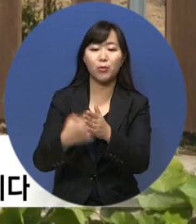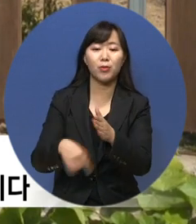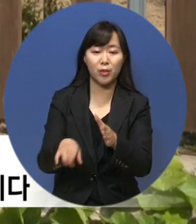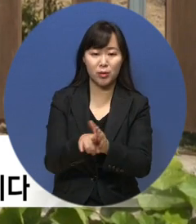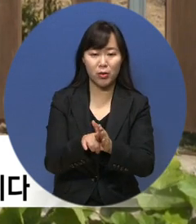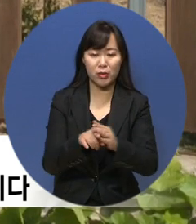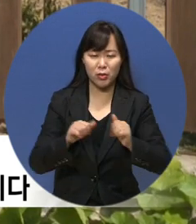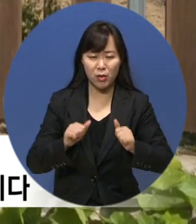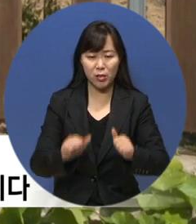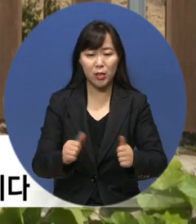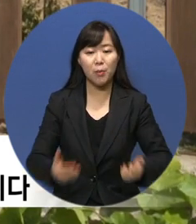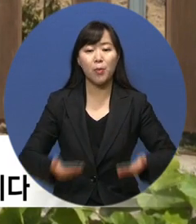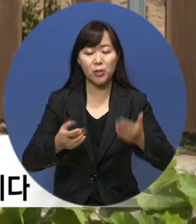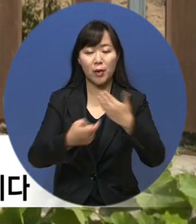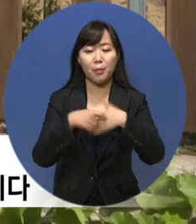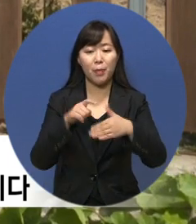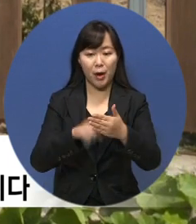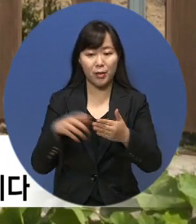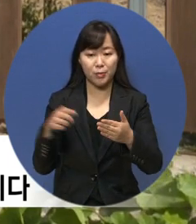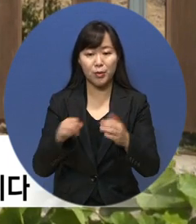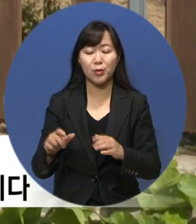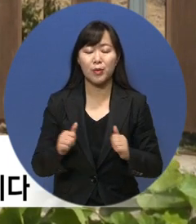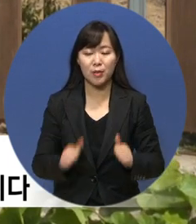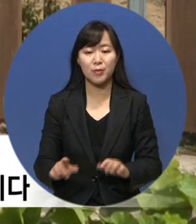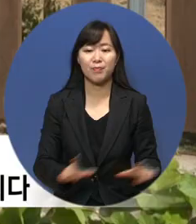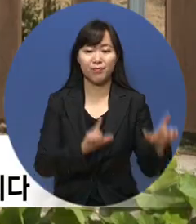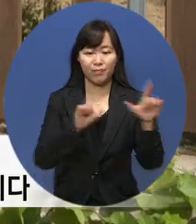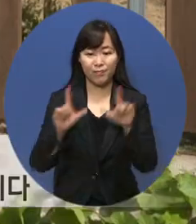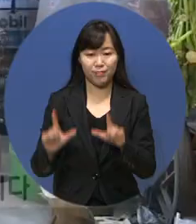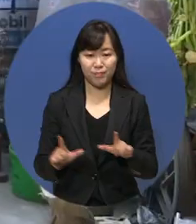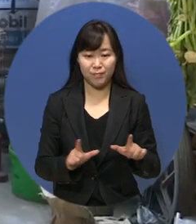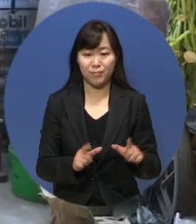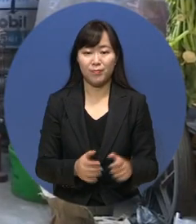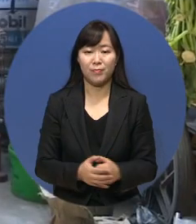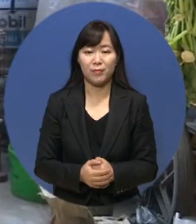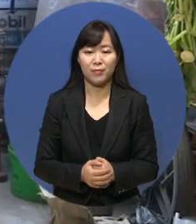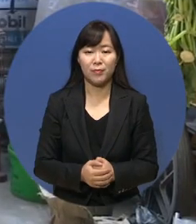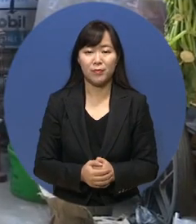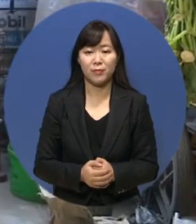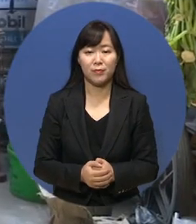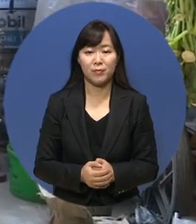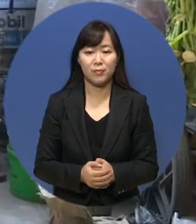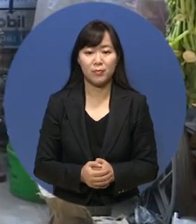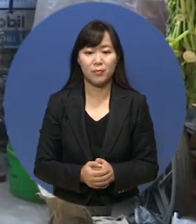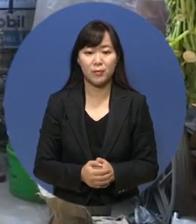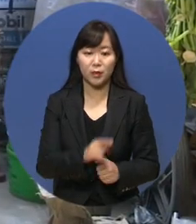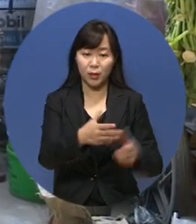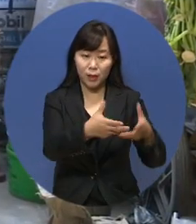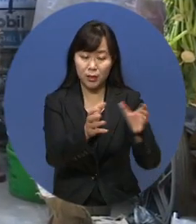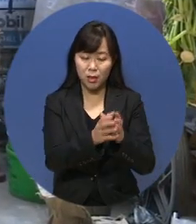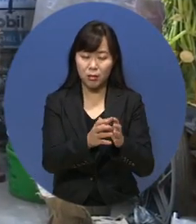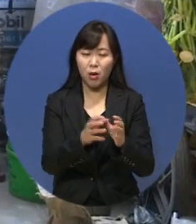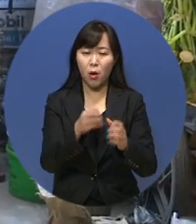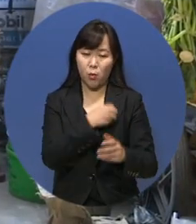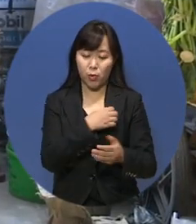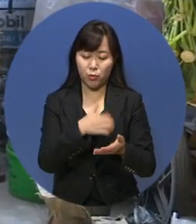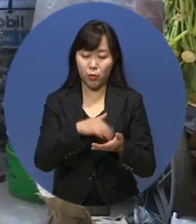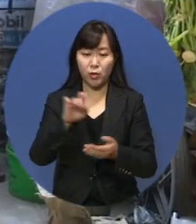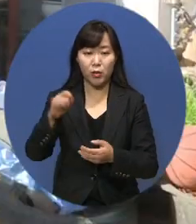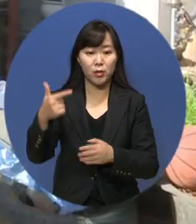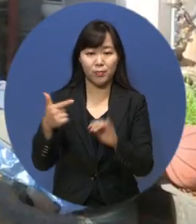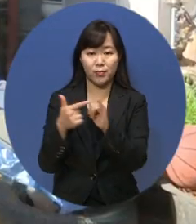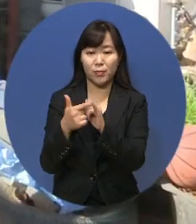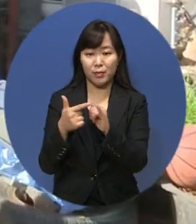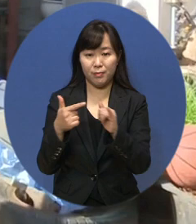위해서 열심히 봉사하는 마음으로 다가 열심히 살겠습니다 한사람 회에서는 총 16명의